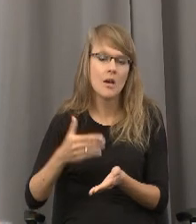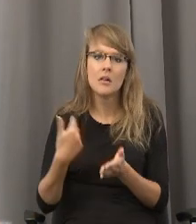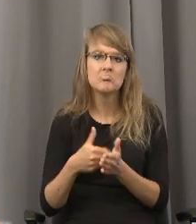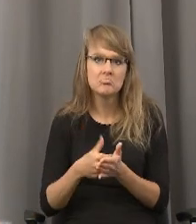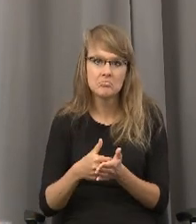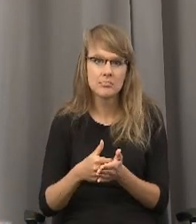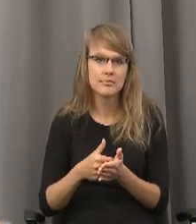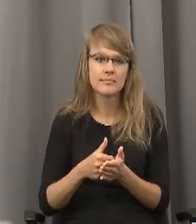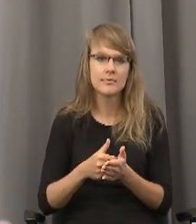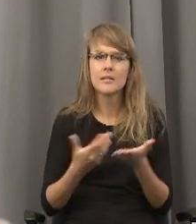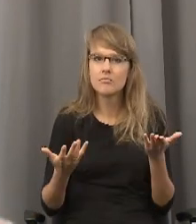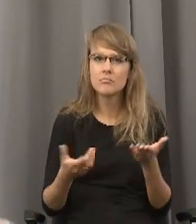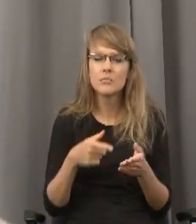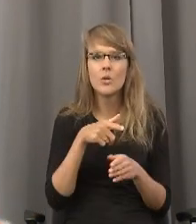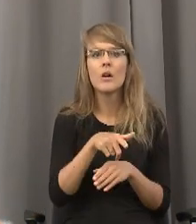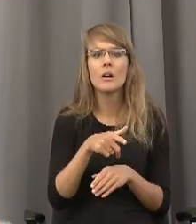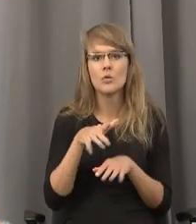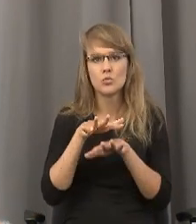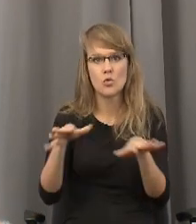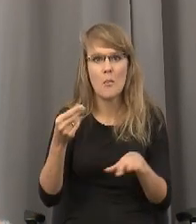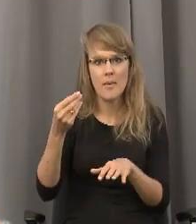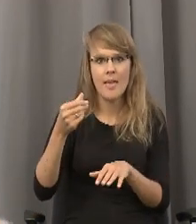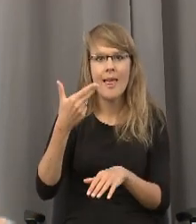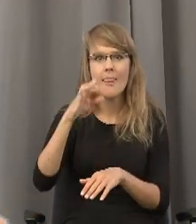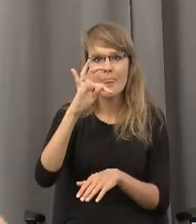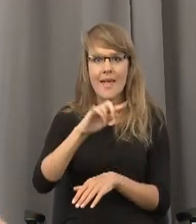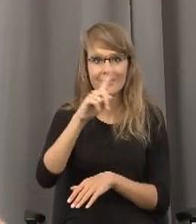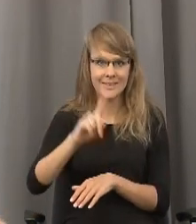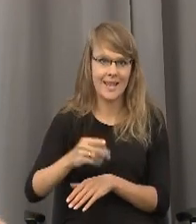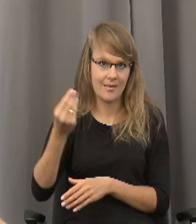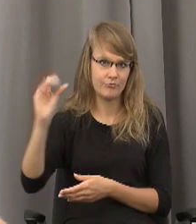że dużą kwotę dopłaca NFZ.